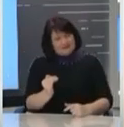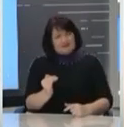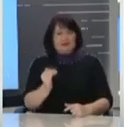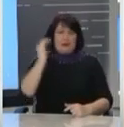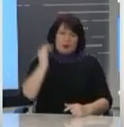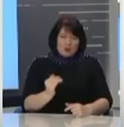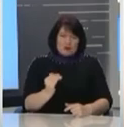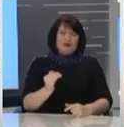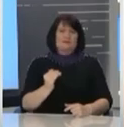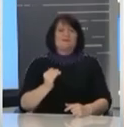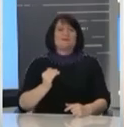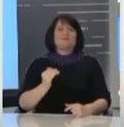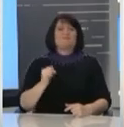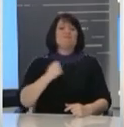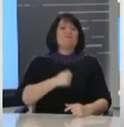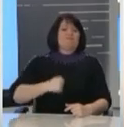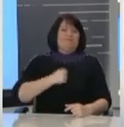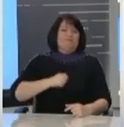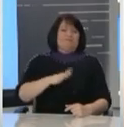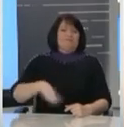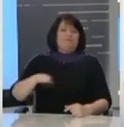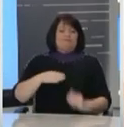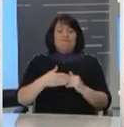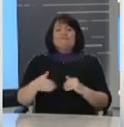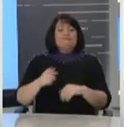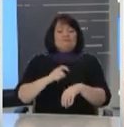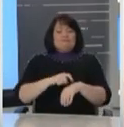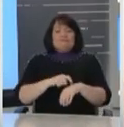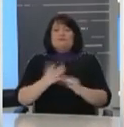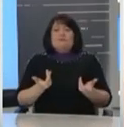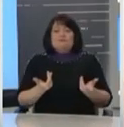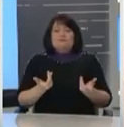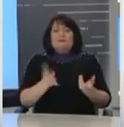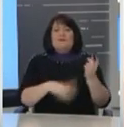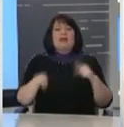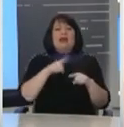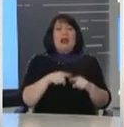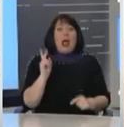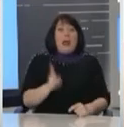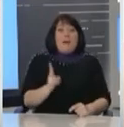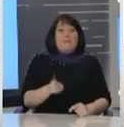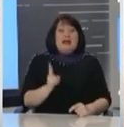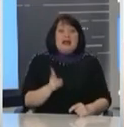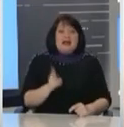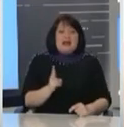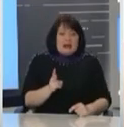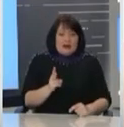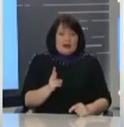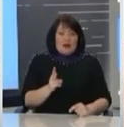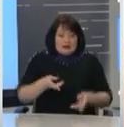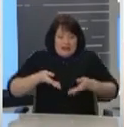μια πολύ δυστυχή για την πατρίδα μας περίσταση, όπου η Ελλάς απειλείται με δημογραφικό